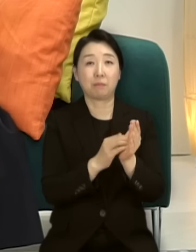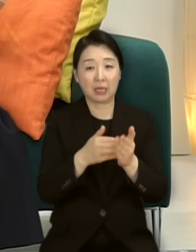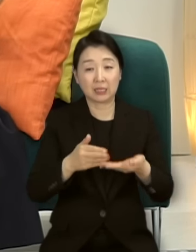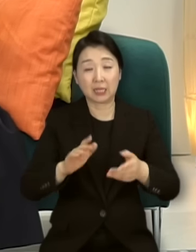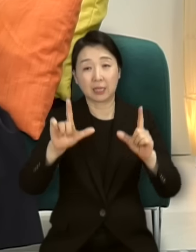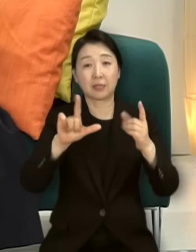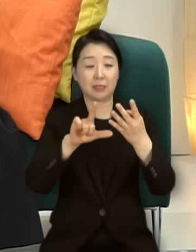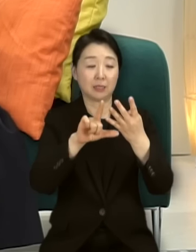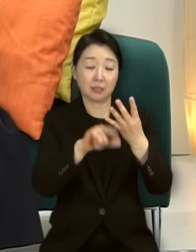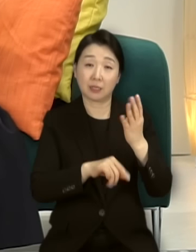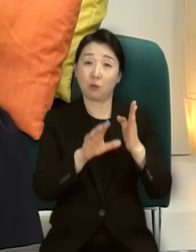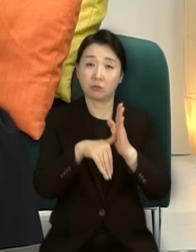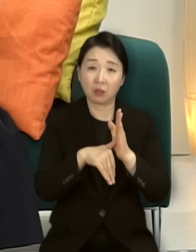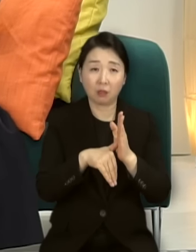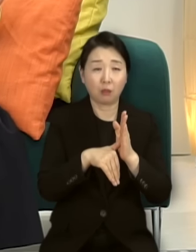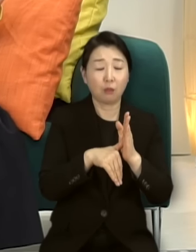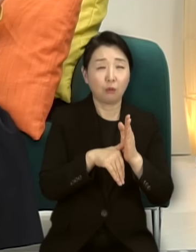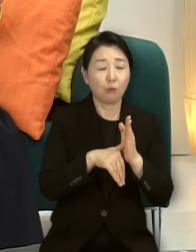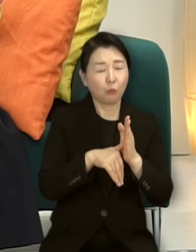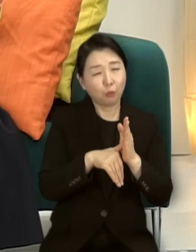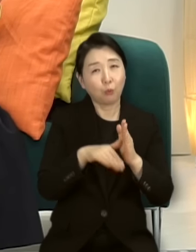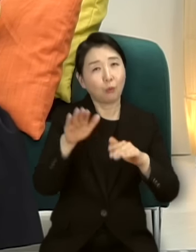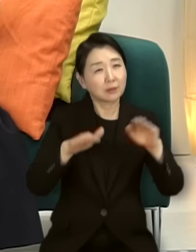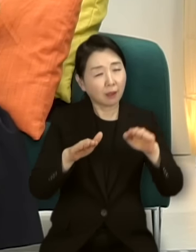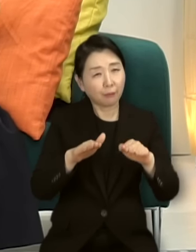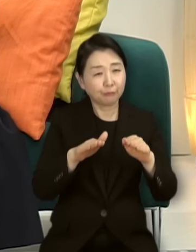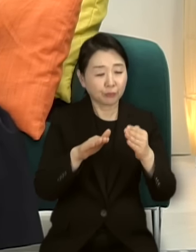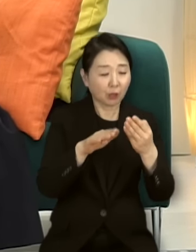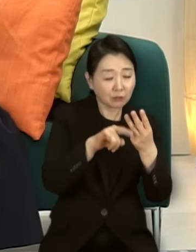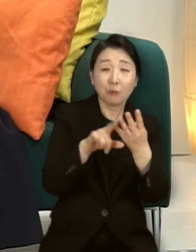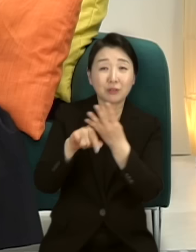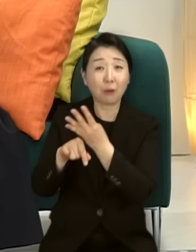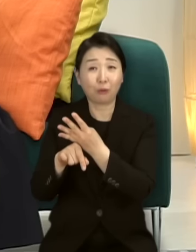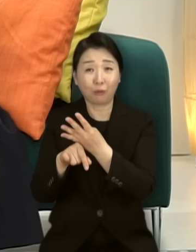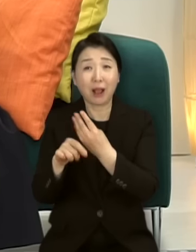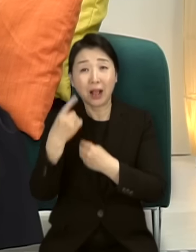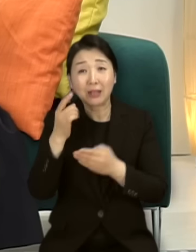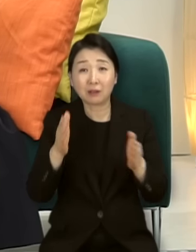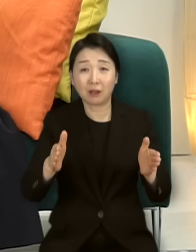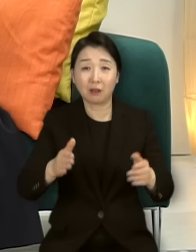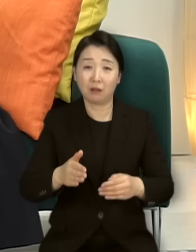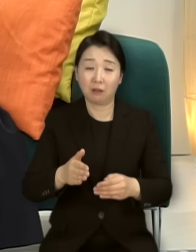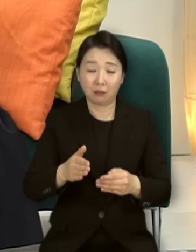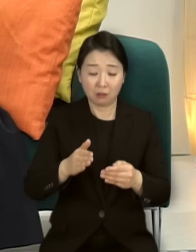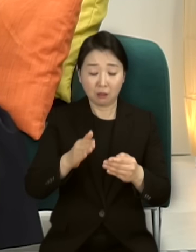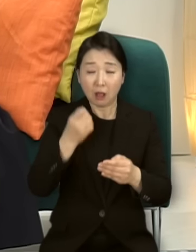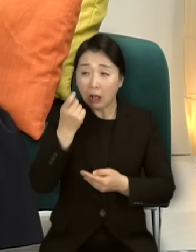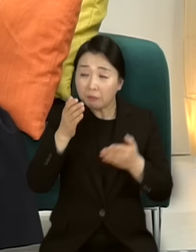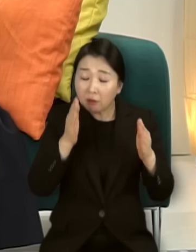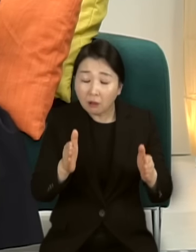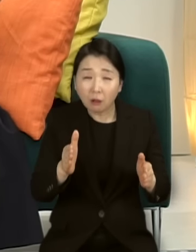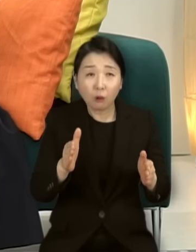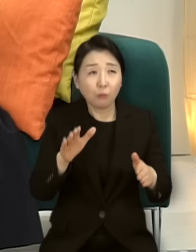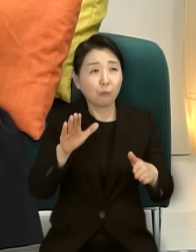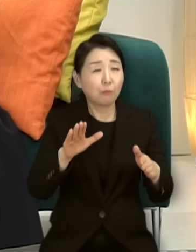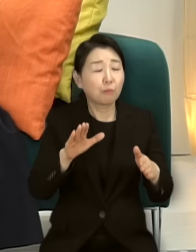4월이라 어 차이가 별로 안 났었어요 그러니까 뭐 그 사이에 할 수 있는 것도 별로 없고